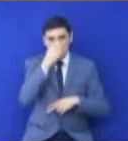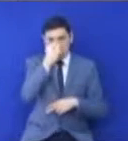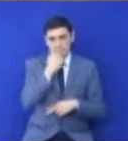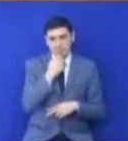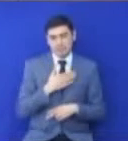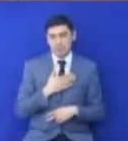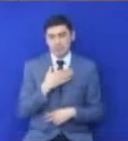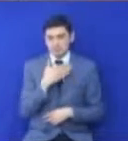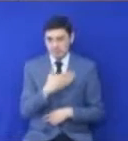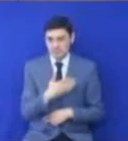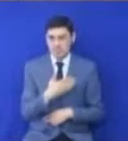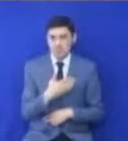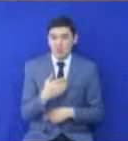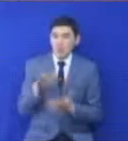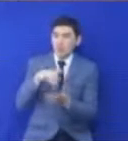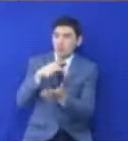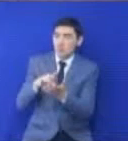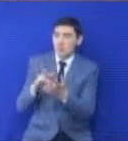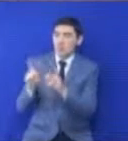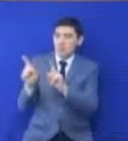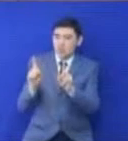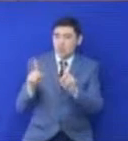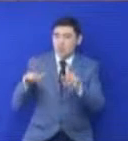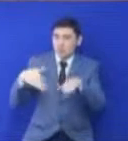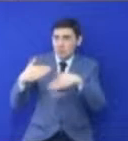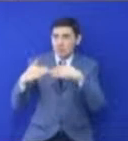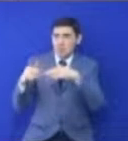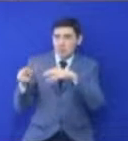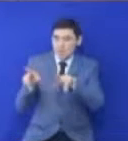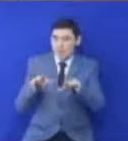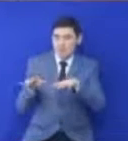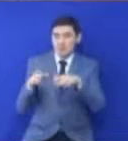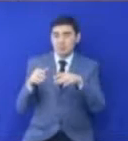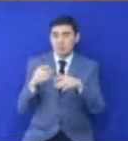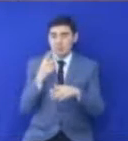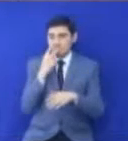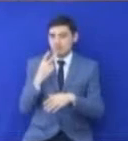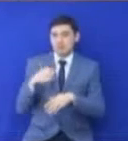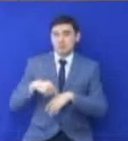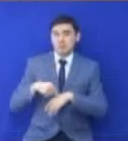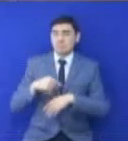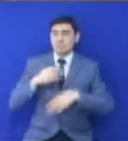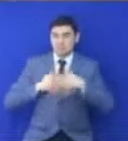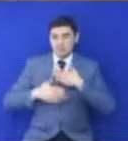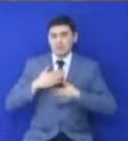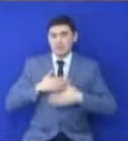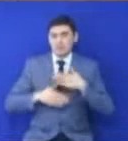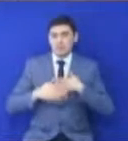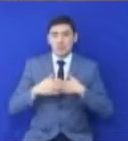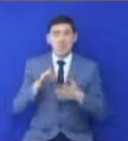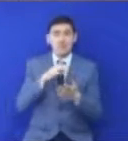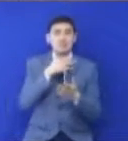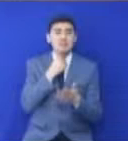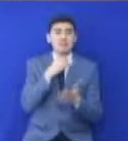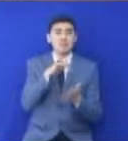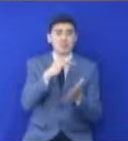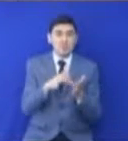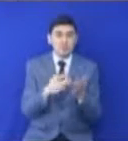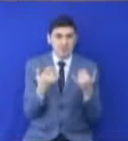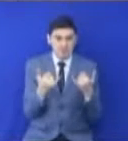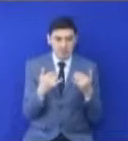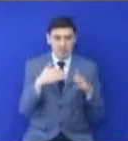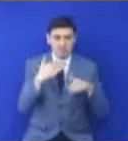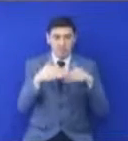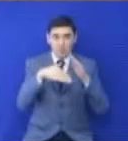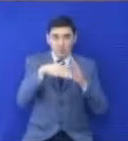білдіремін. Мен қаланың тыныс-тіршілігін бақылап отырамын. Жетістіктер болса қуанышпен қабылдаймын. Семей бұрынғыдай емес, көркейіп,